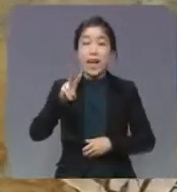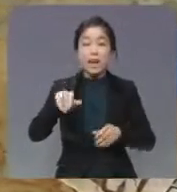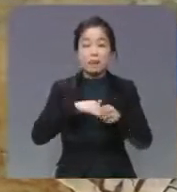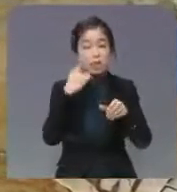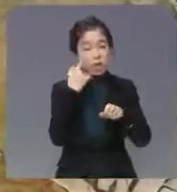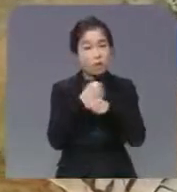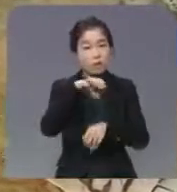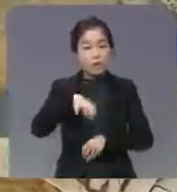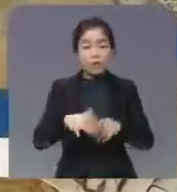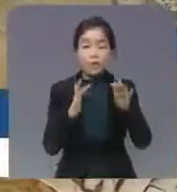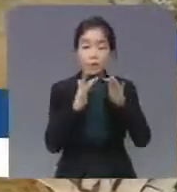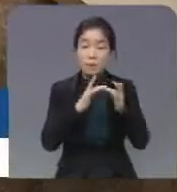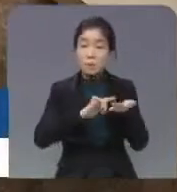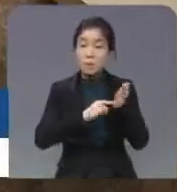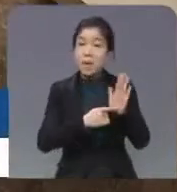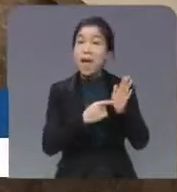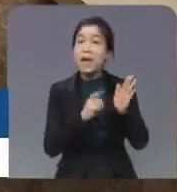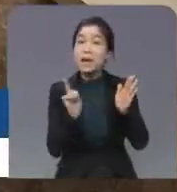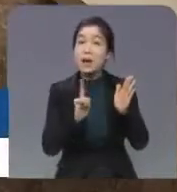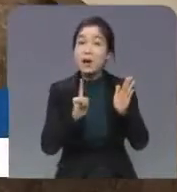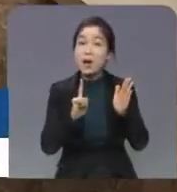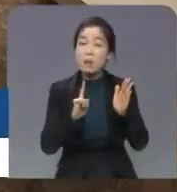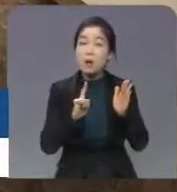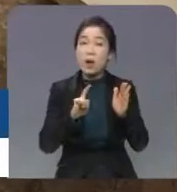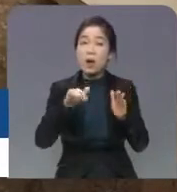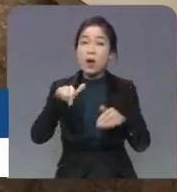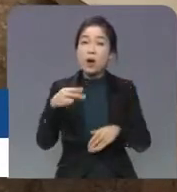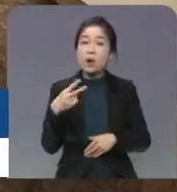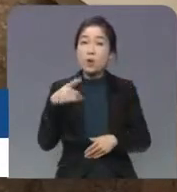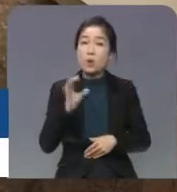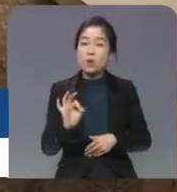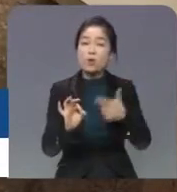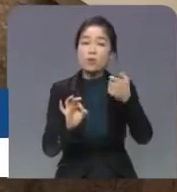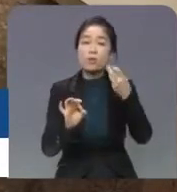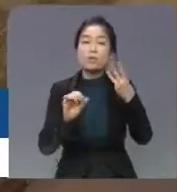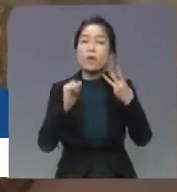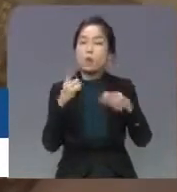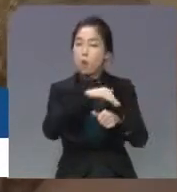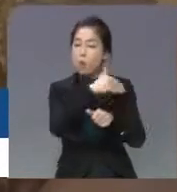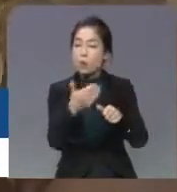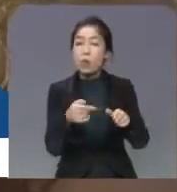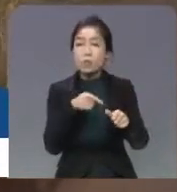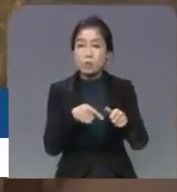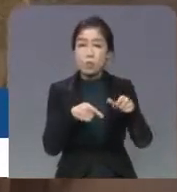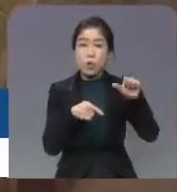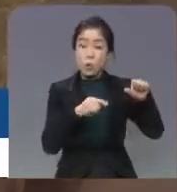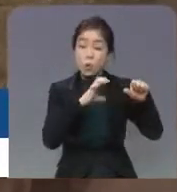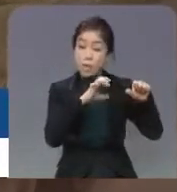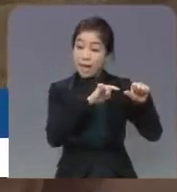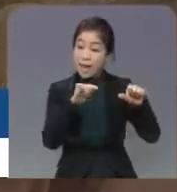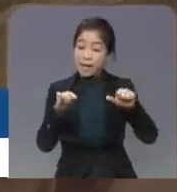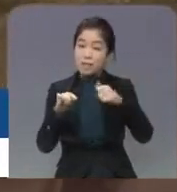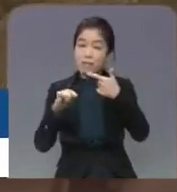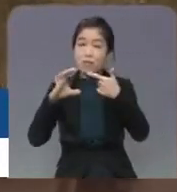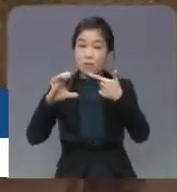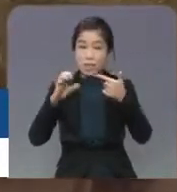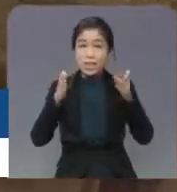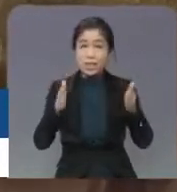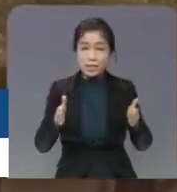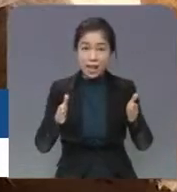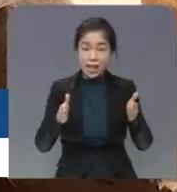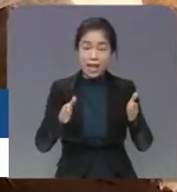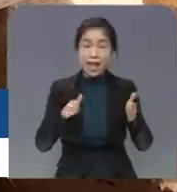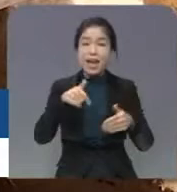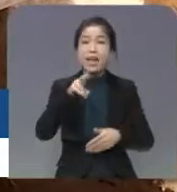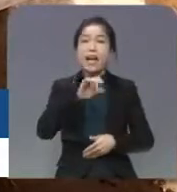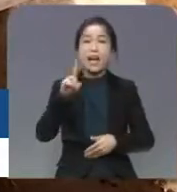국립가야문화재연구소가 SNS로 공개한 유물은 창녕 교동 63호분입니다. 5세기 후반에서 6세기 초반에 비사벌 가야